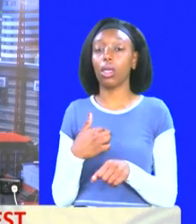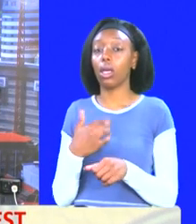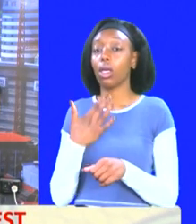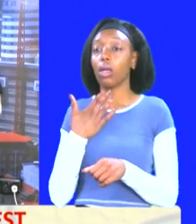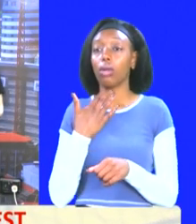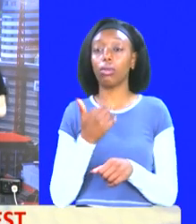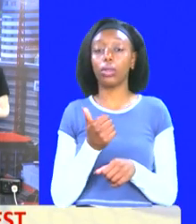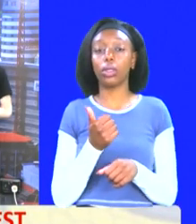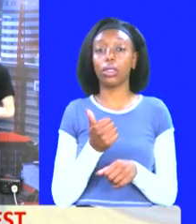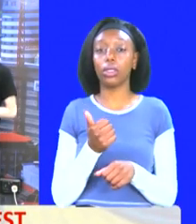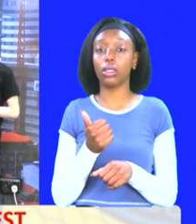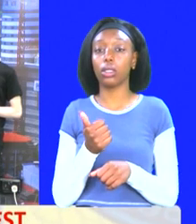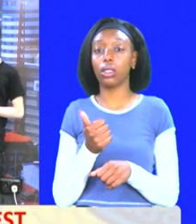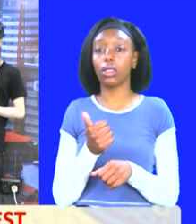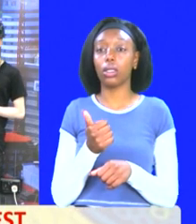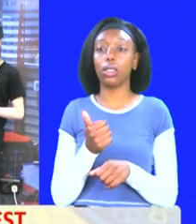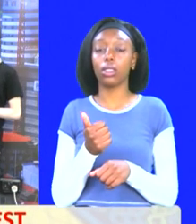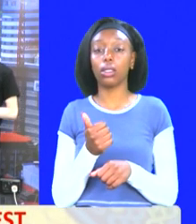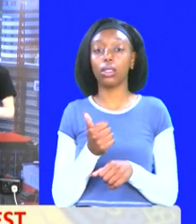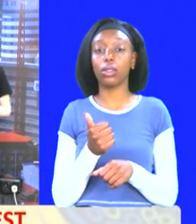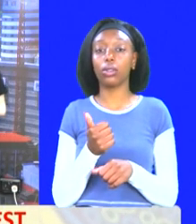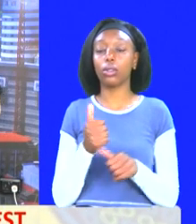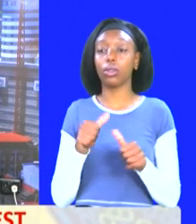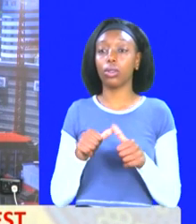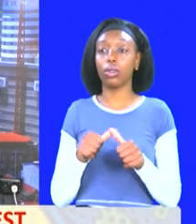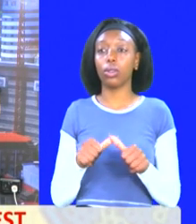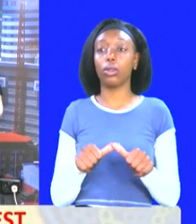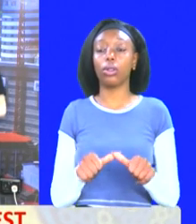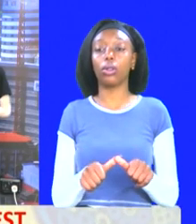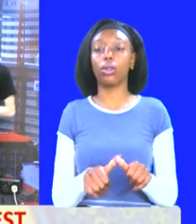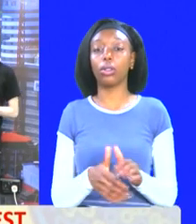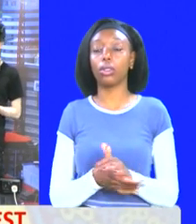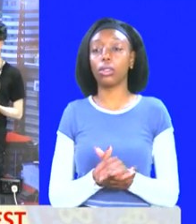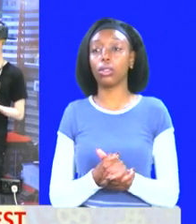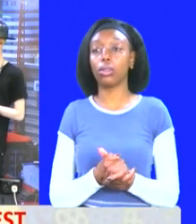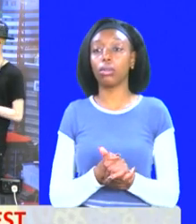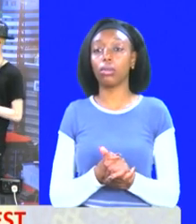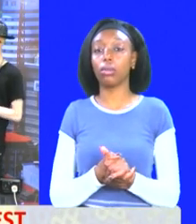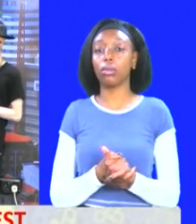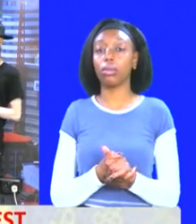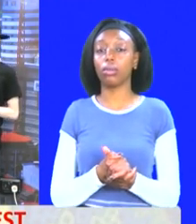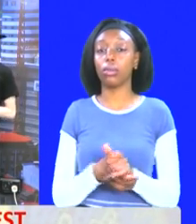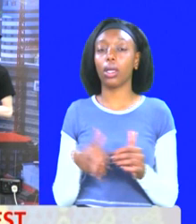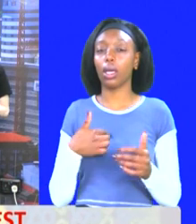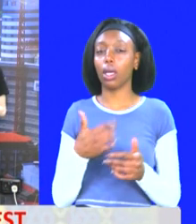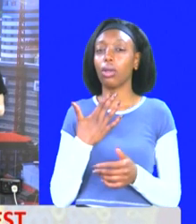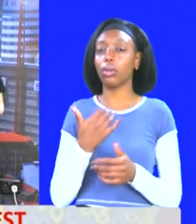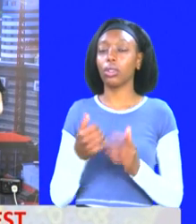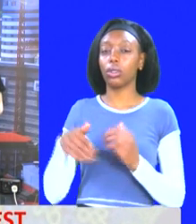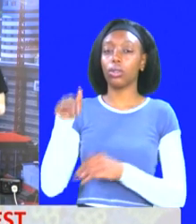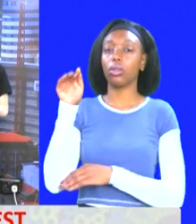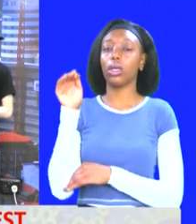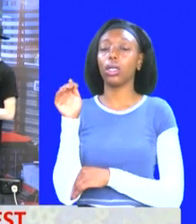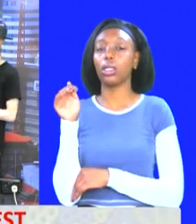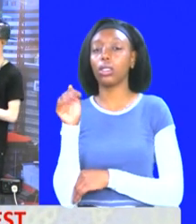na tukisimama my head was just music imetulia. Sarudisha kwa hiyo flow. But hey, let me just ask Ayu swali. So